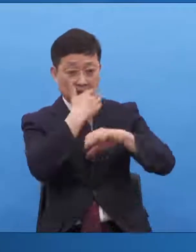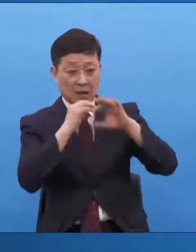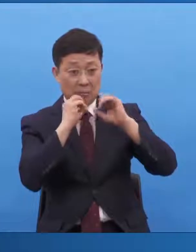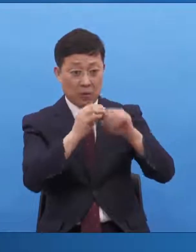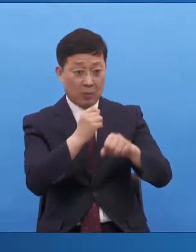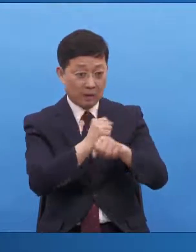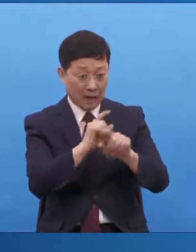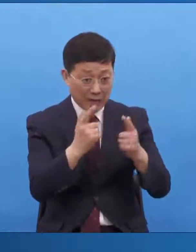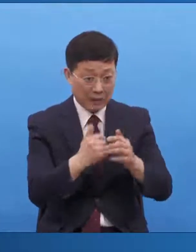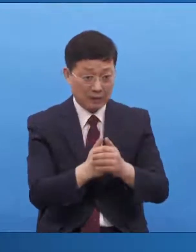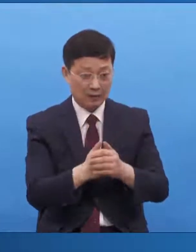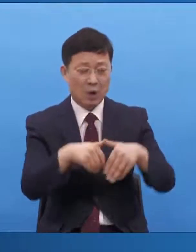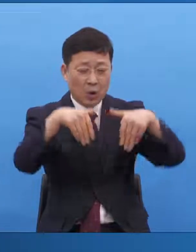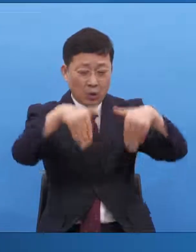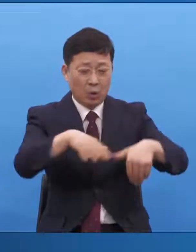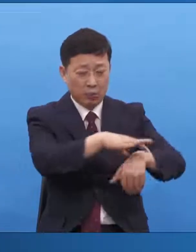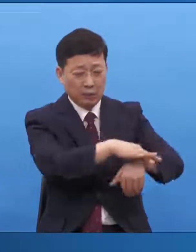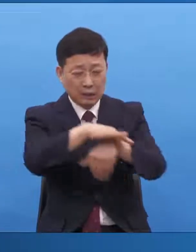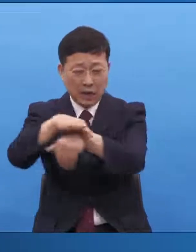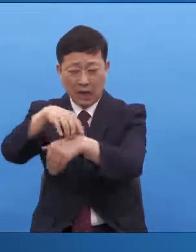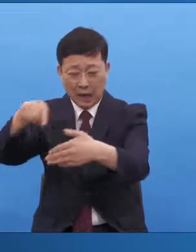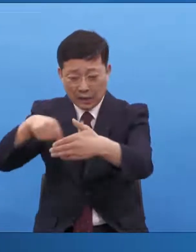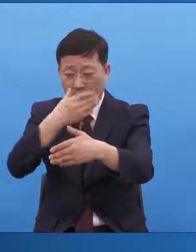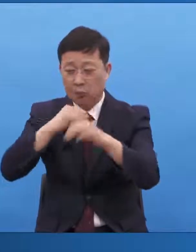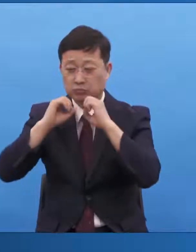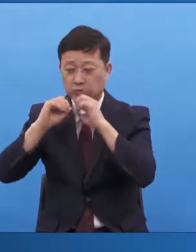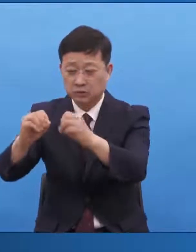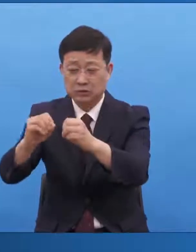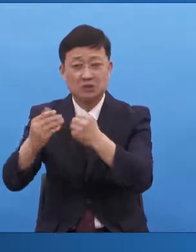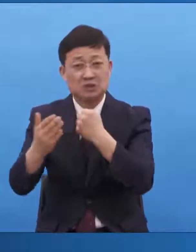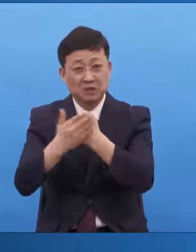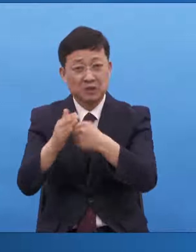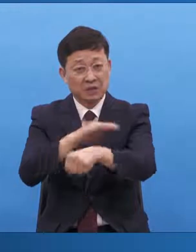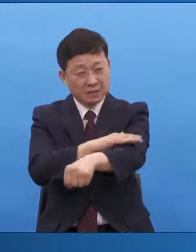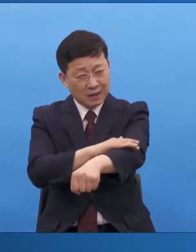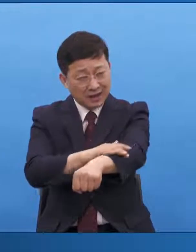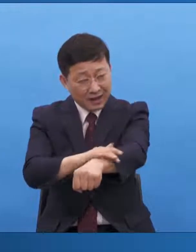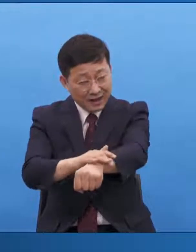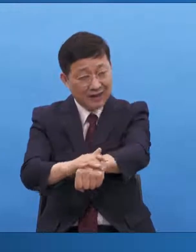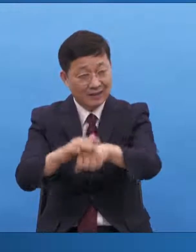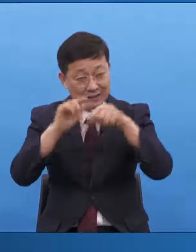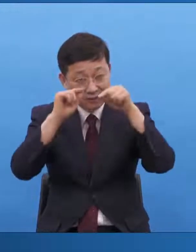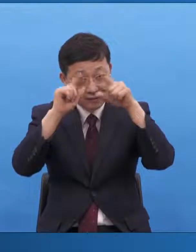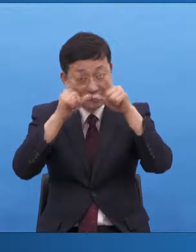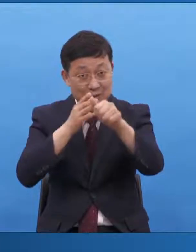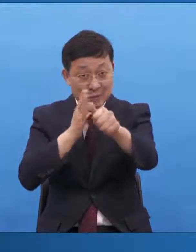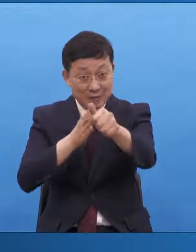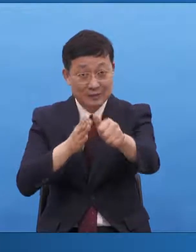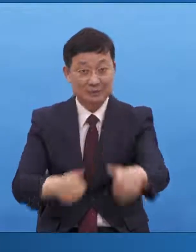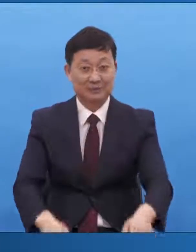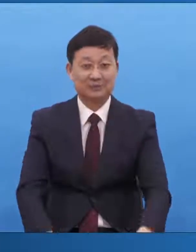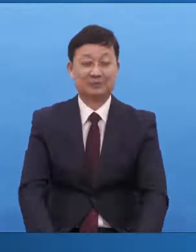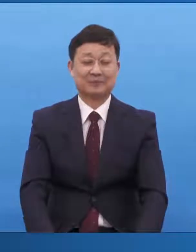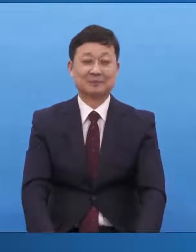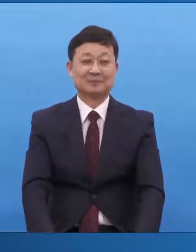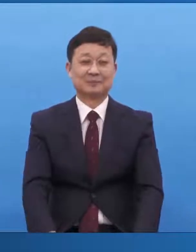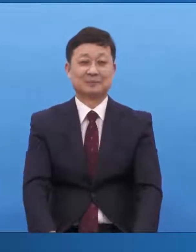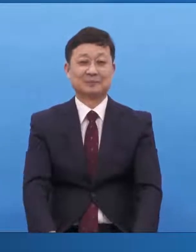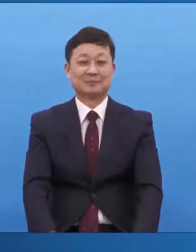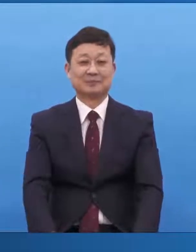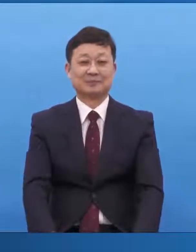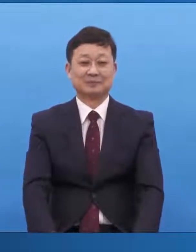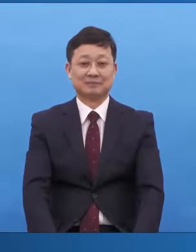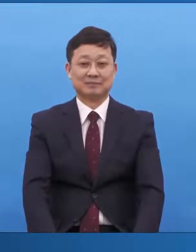don't do world evangelism, God sends them as slaves. 그거 잘 깨달으셔야 돼요. And so realize well. 이 바울은 아까 얘기했듯이